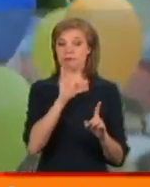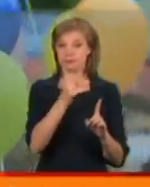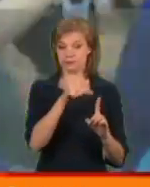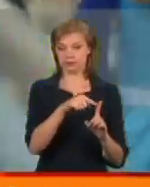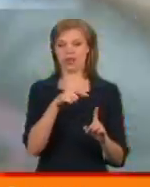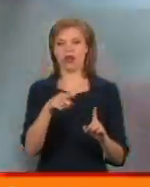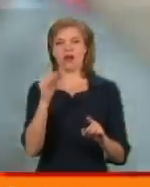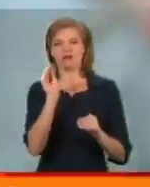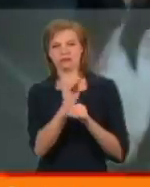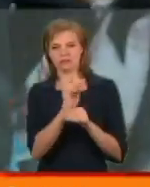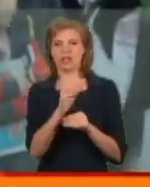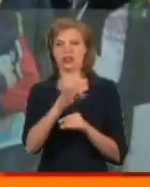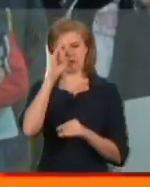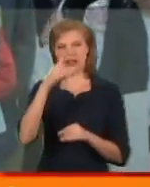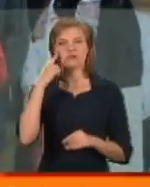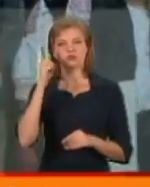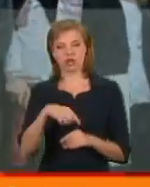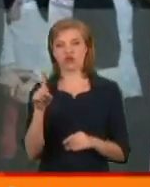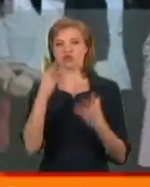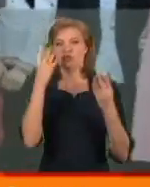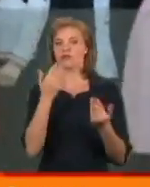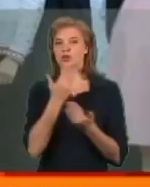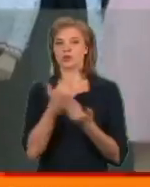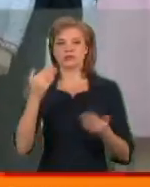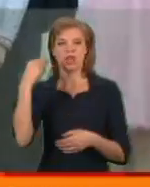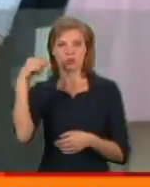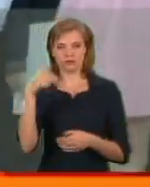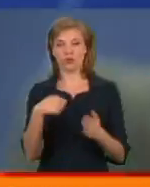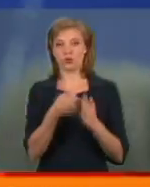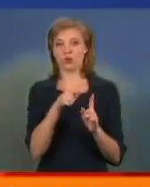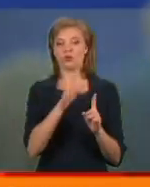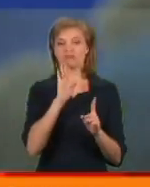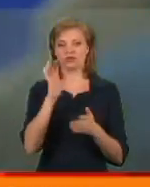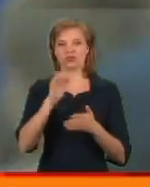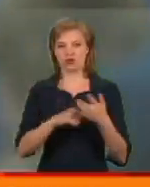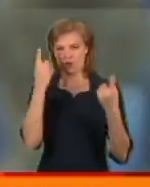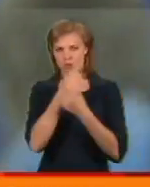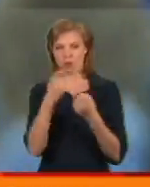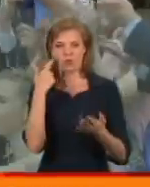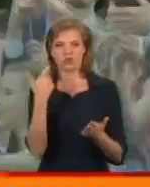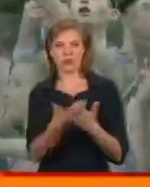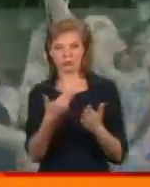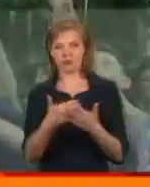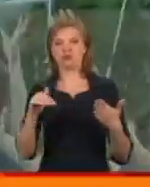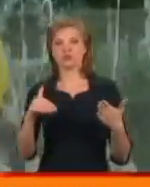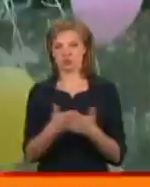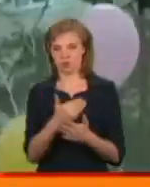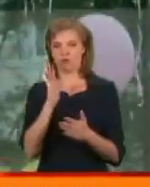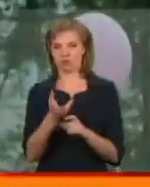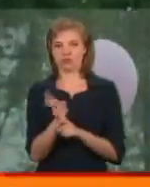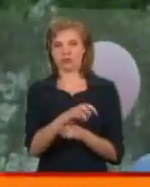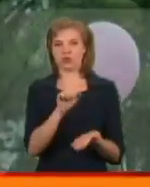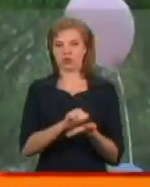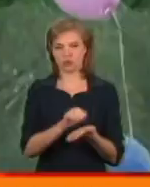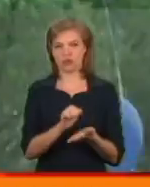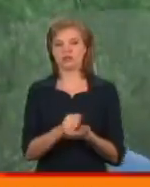попри осуд та лиху славу, знаючи, що в день останнього дзвоника до неї через оголошення підозри знову прийдуть